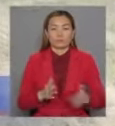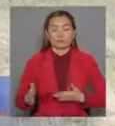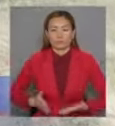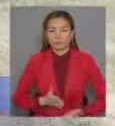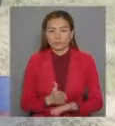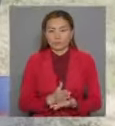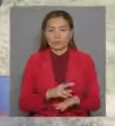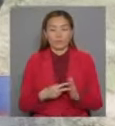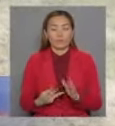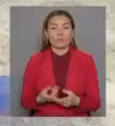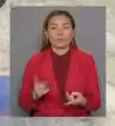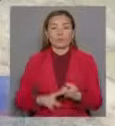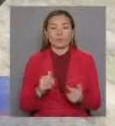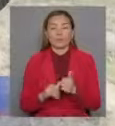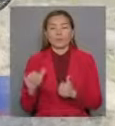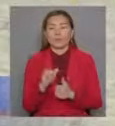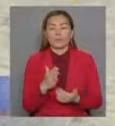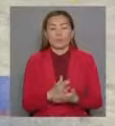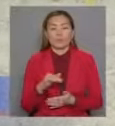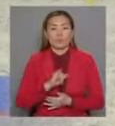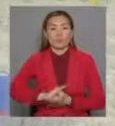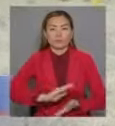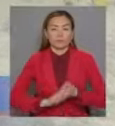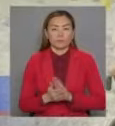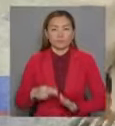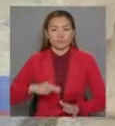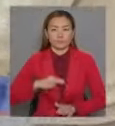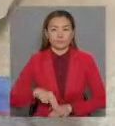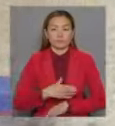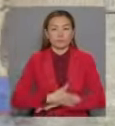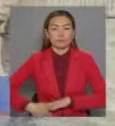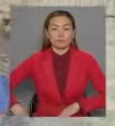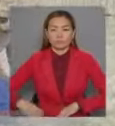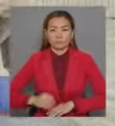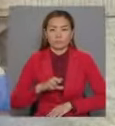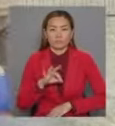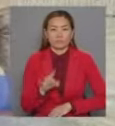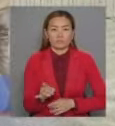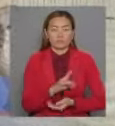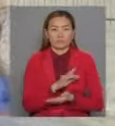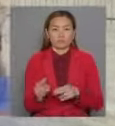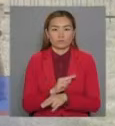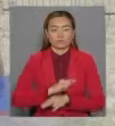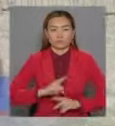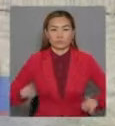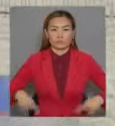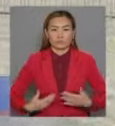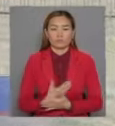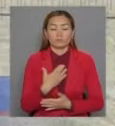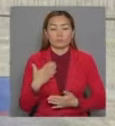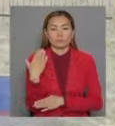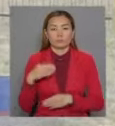бекітілді. Жоспарға сәйкес әр сенбі сайын сенбіліктер ұйымдастырылып, полигон аумақтары мен саябақтарды қалпына келтіру жаңа талдар